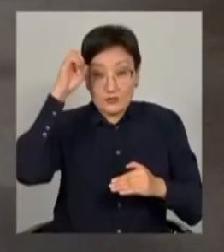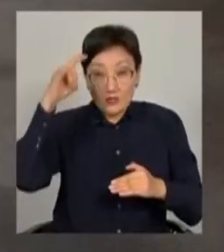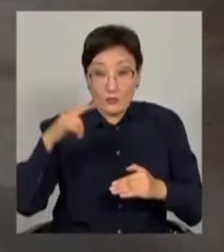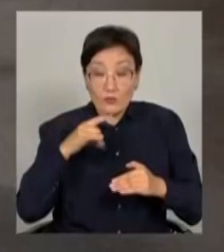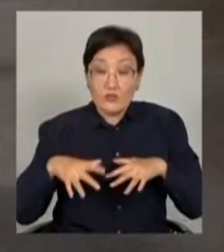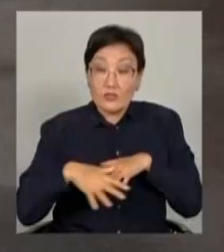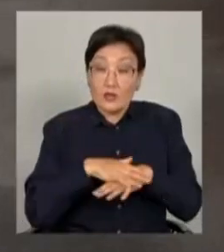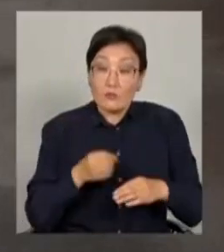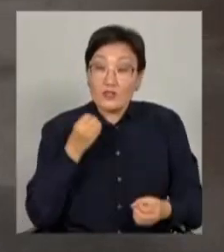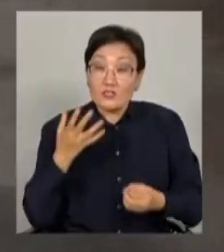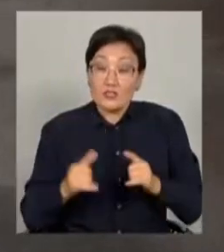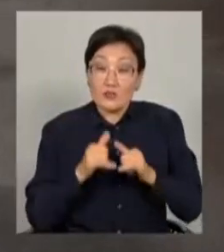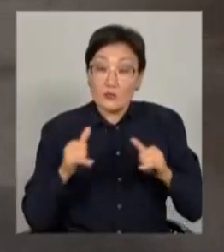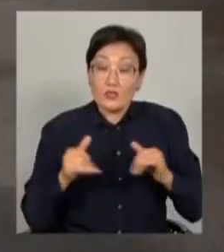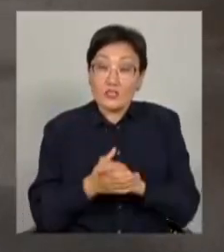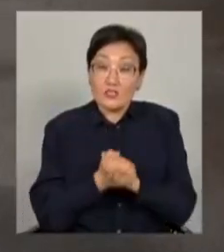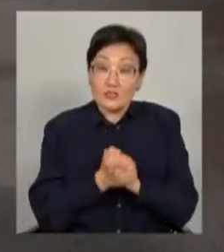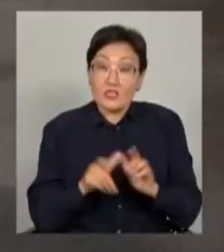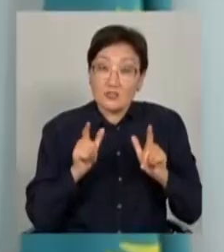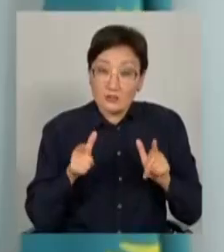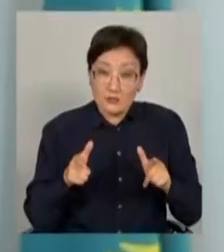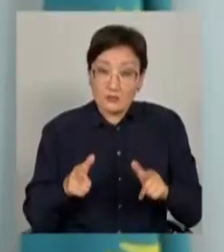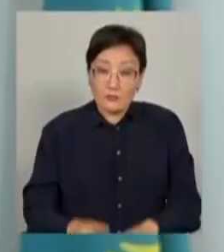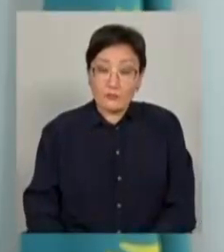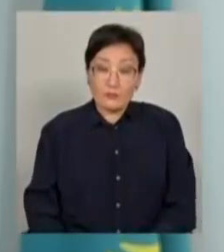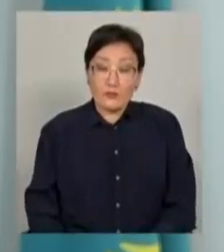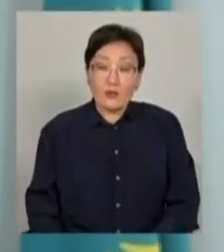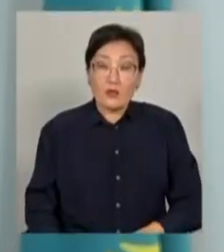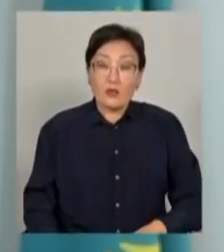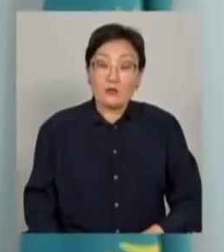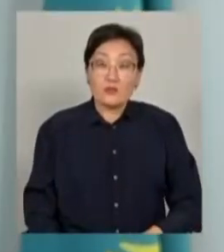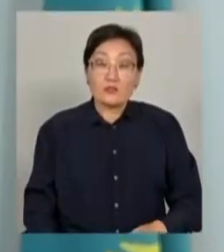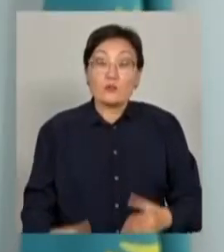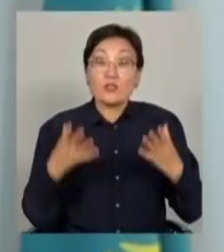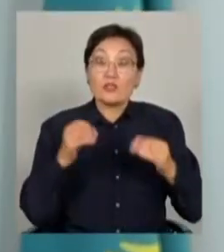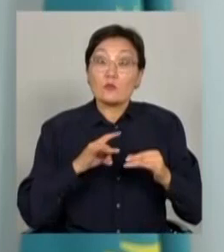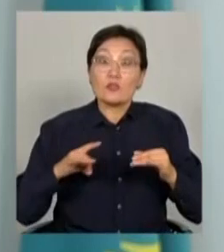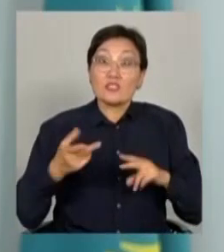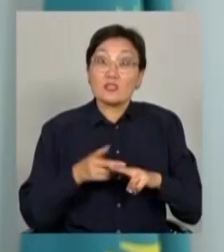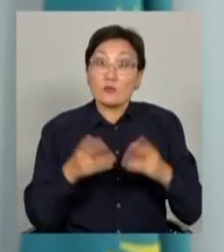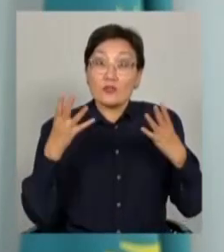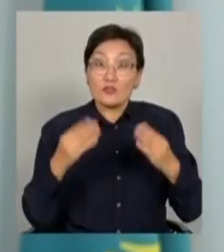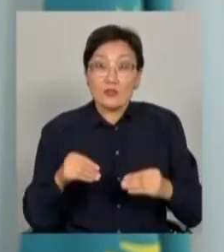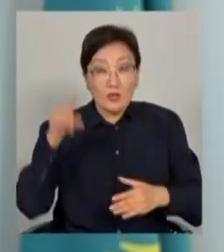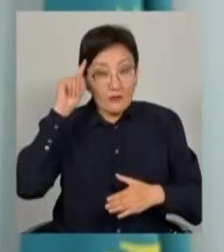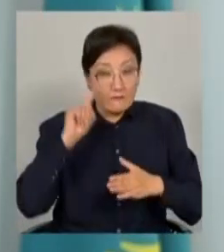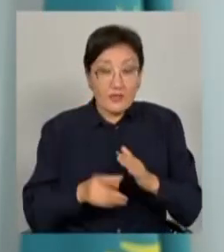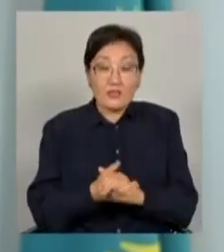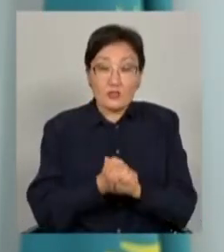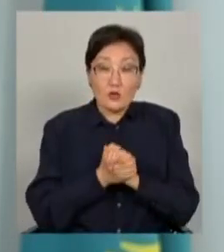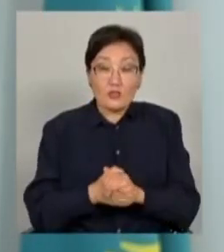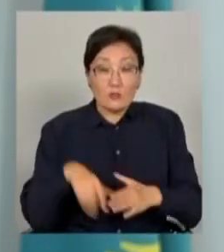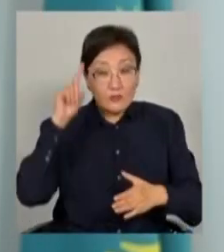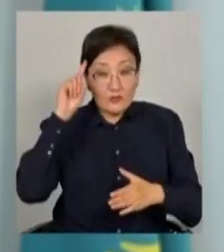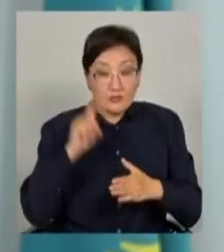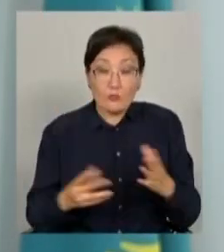гражданам процветания единства мира и согласия День республики - это день Веры Дружбы и надежды эта